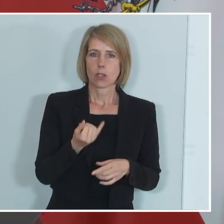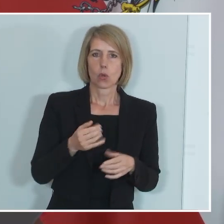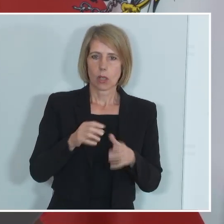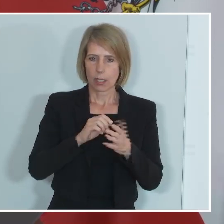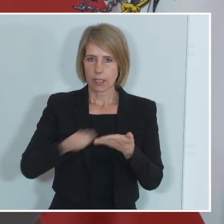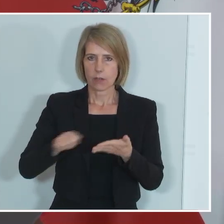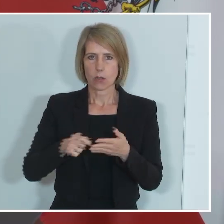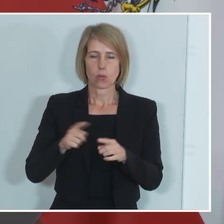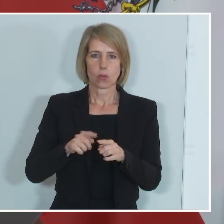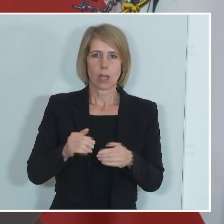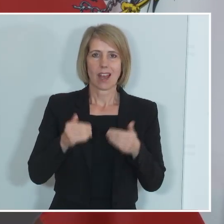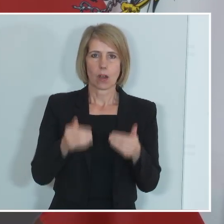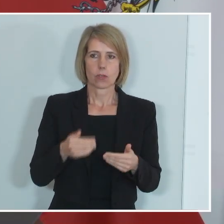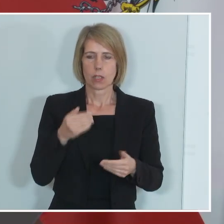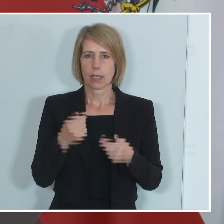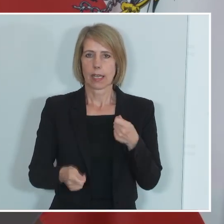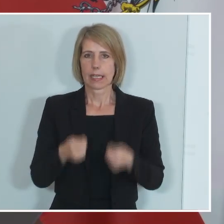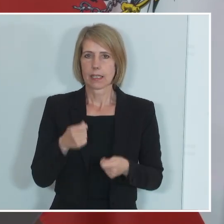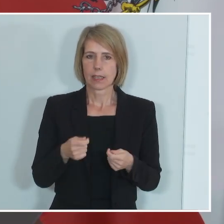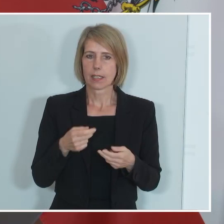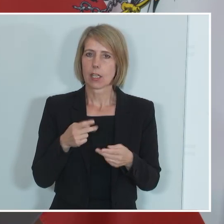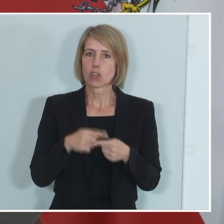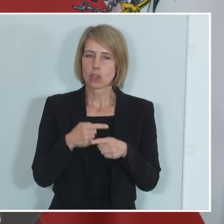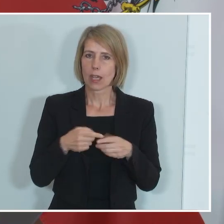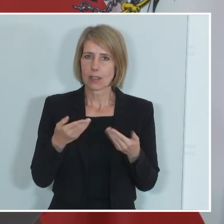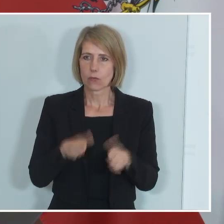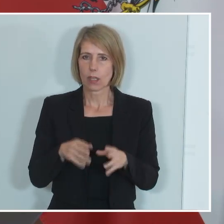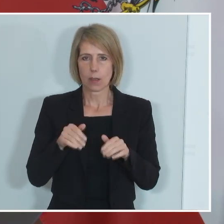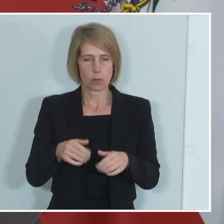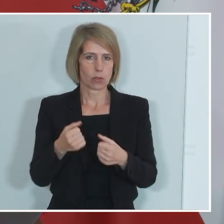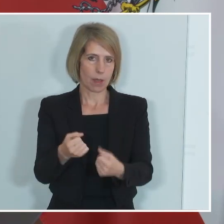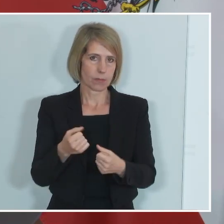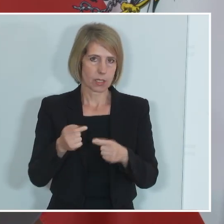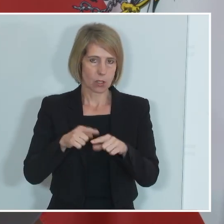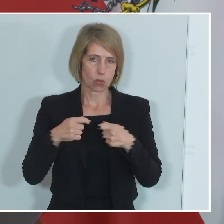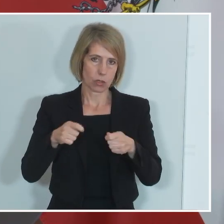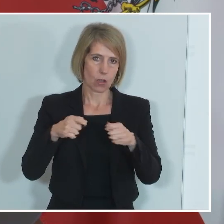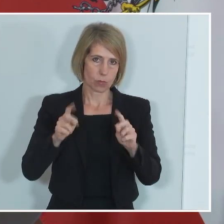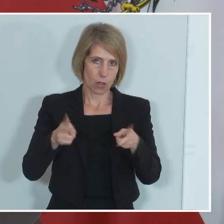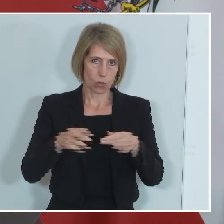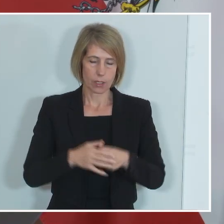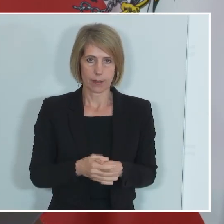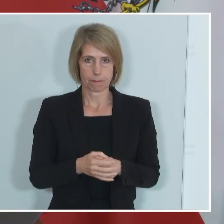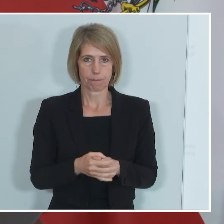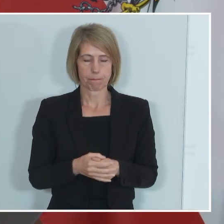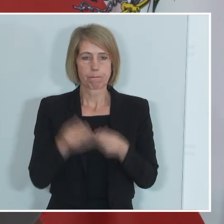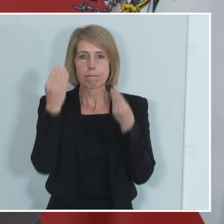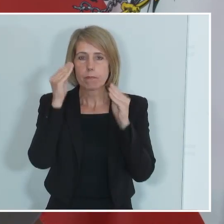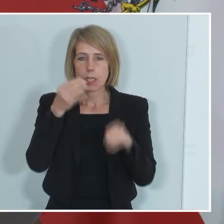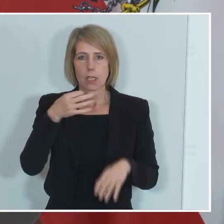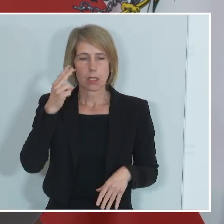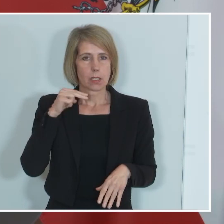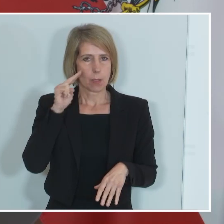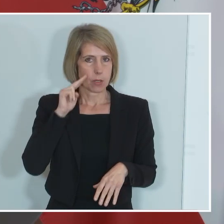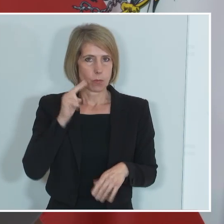außergerichtliche Streitbeilegungsmechanismen sind abzusichern und bei letzterem sicher auch noch auszubauen. Meine sehr geehrten Damen und Herren, ich darf zum